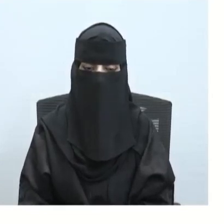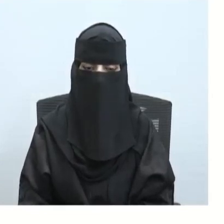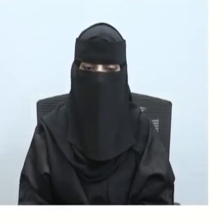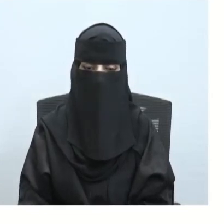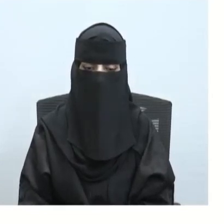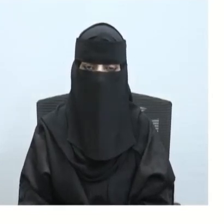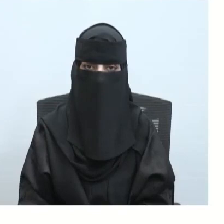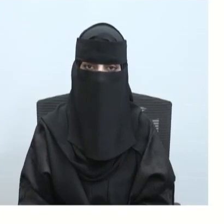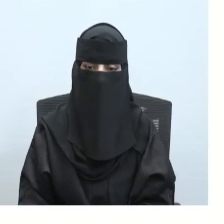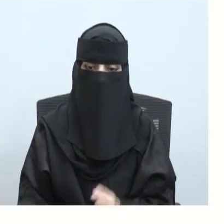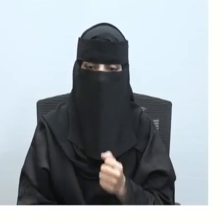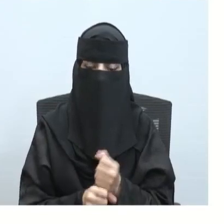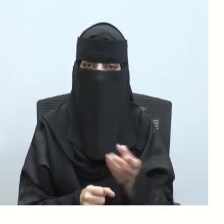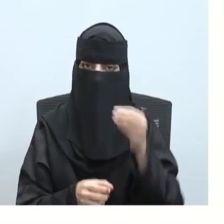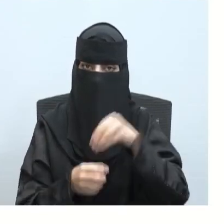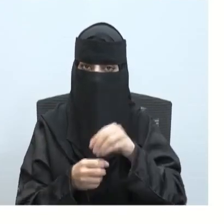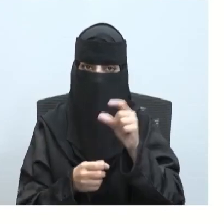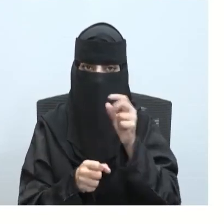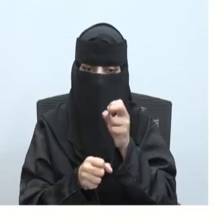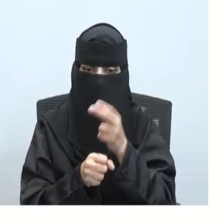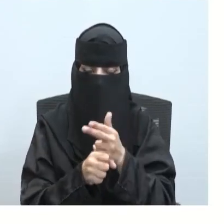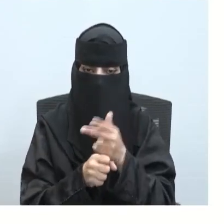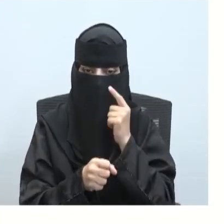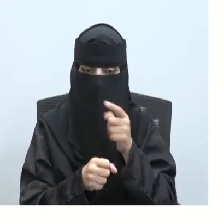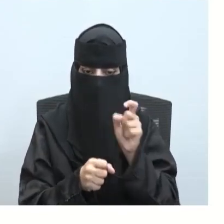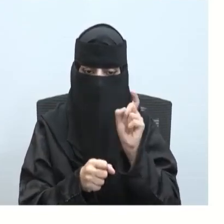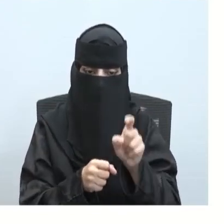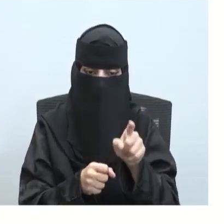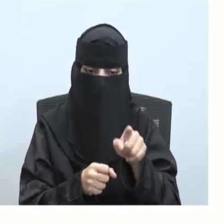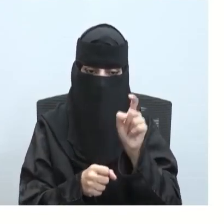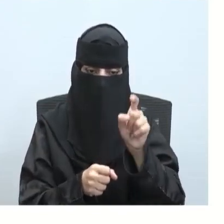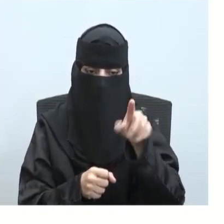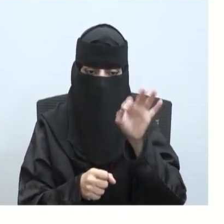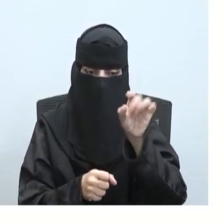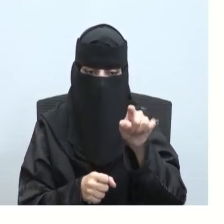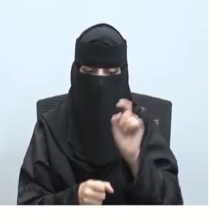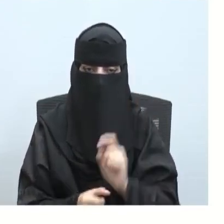هنا تشغيل المحاكاة وإدراج المقطع، نقوم بالضغط على العقدة،